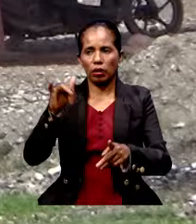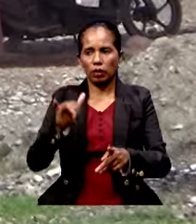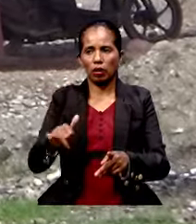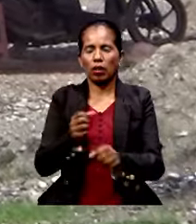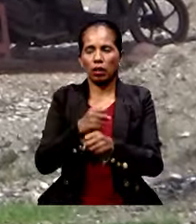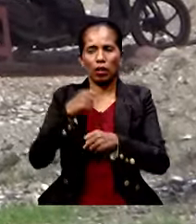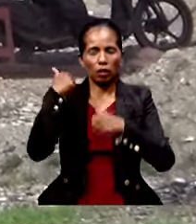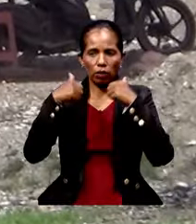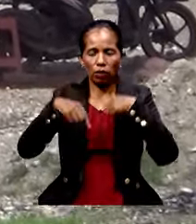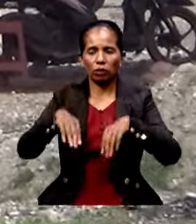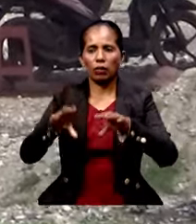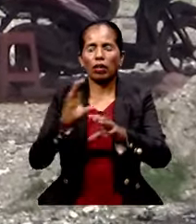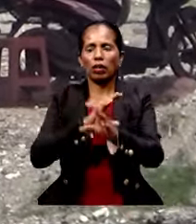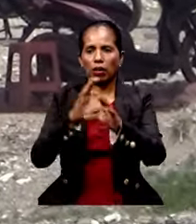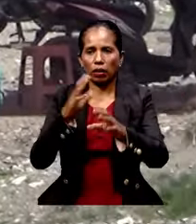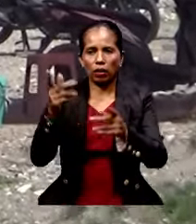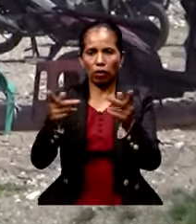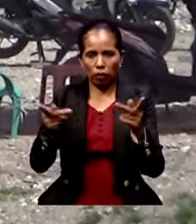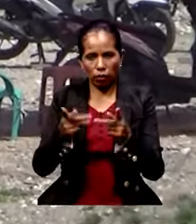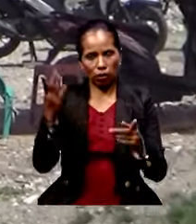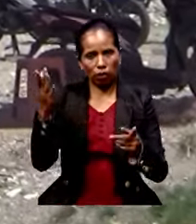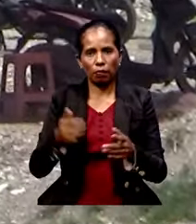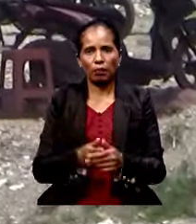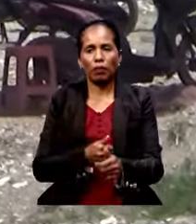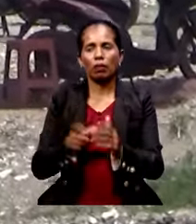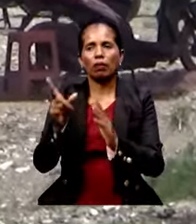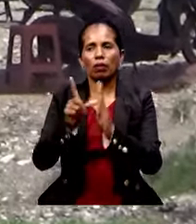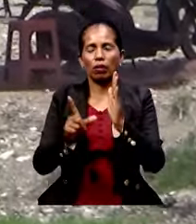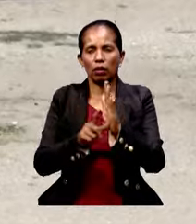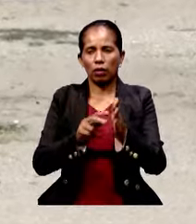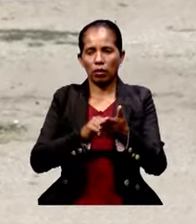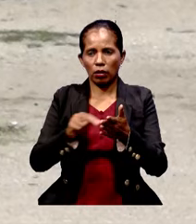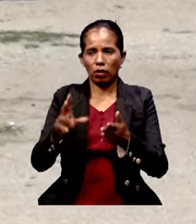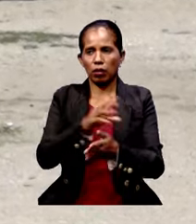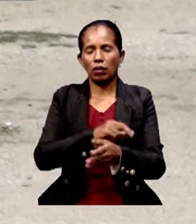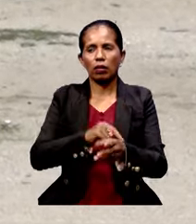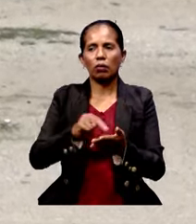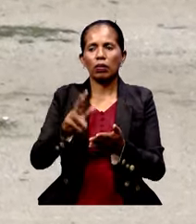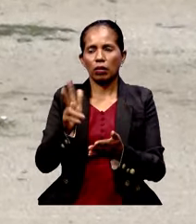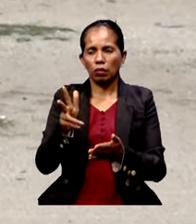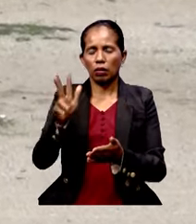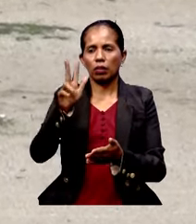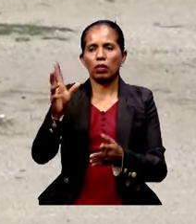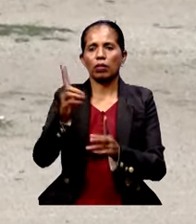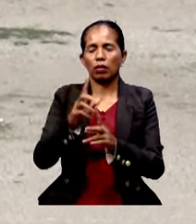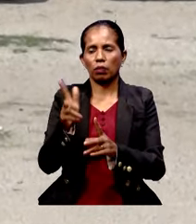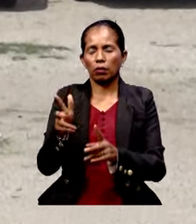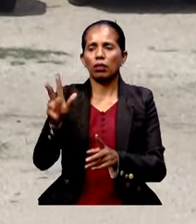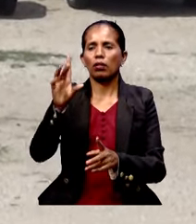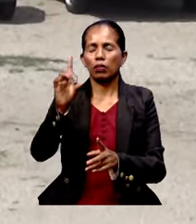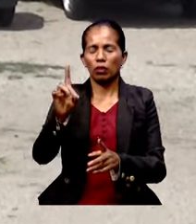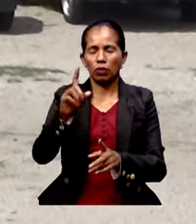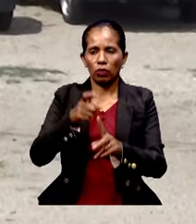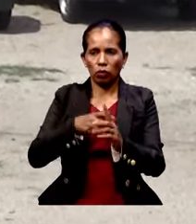halau atividade negosio iha fatin refere. Tuir dekretu lei no orden publiku, numero 38, lorong ronro sehitu.